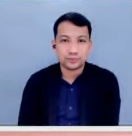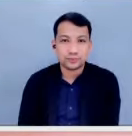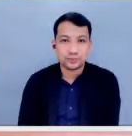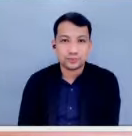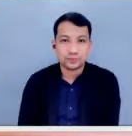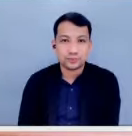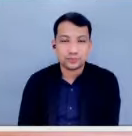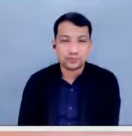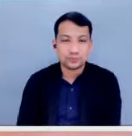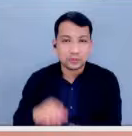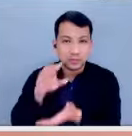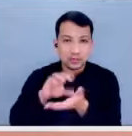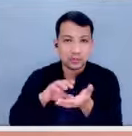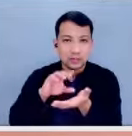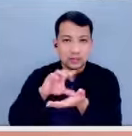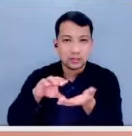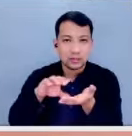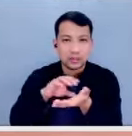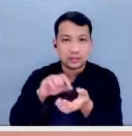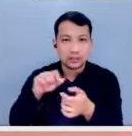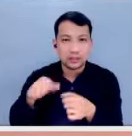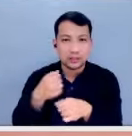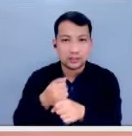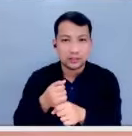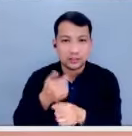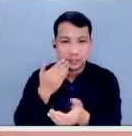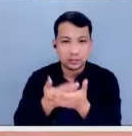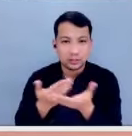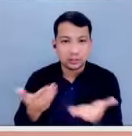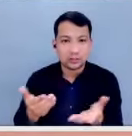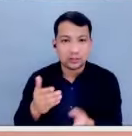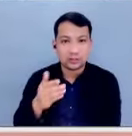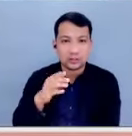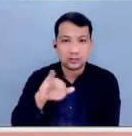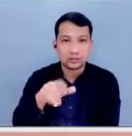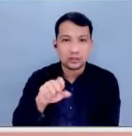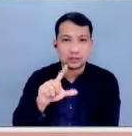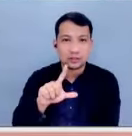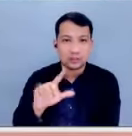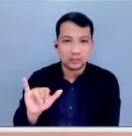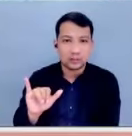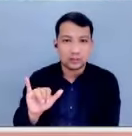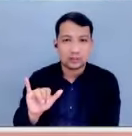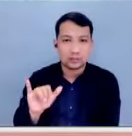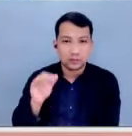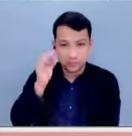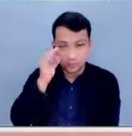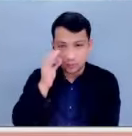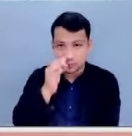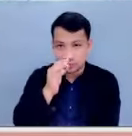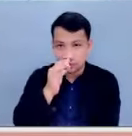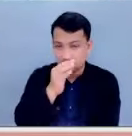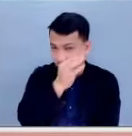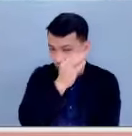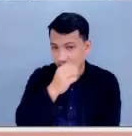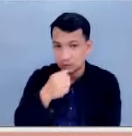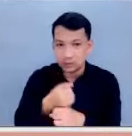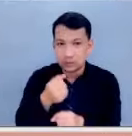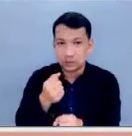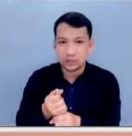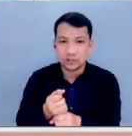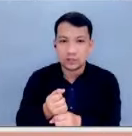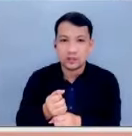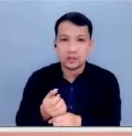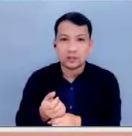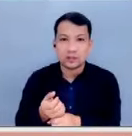is made of clear and good quality of jelly. Mm-hmm. And then, the flowers naman made of